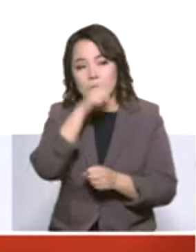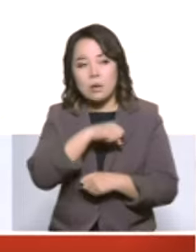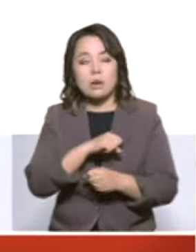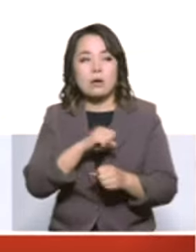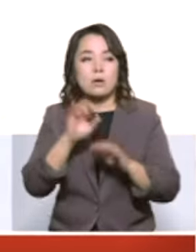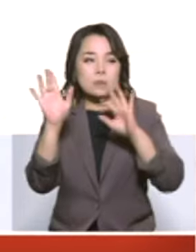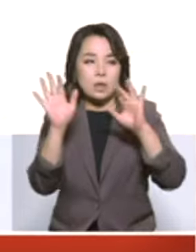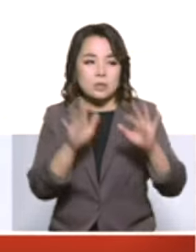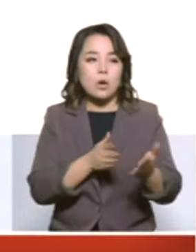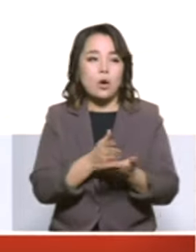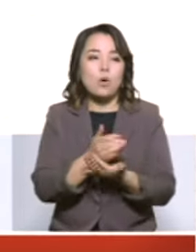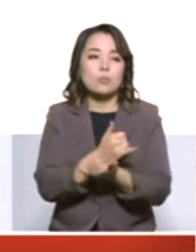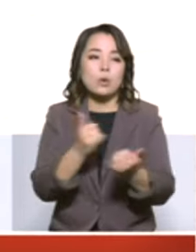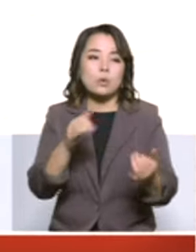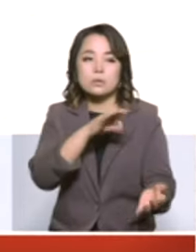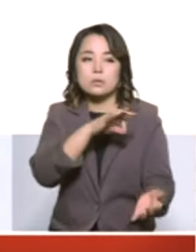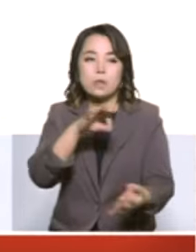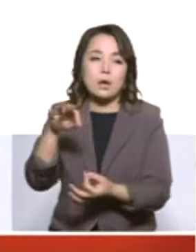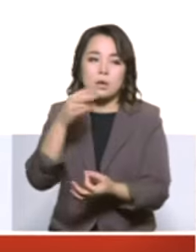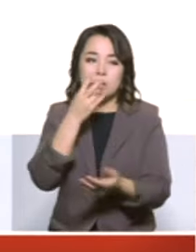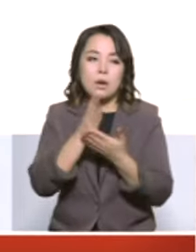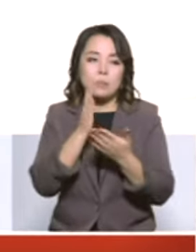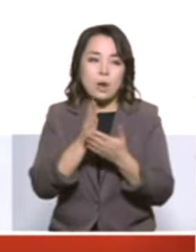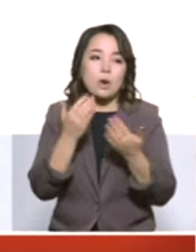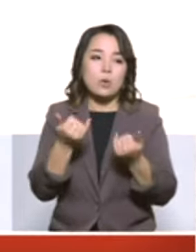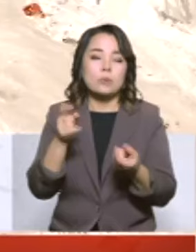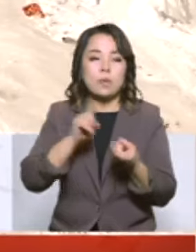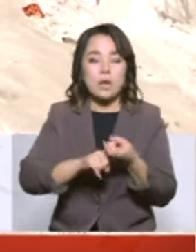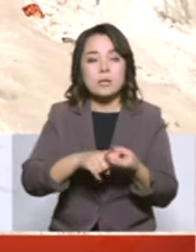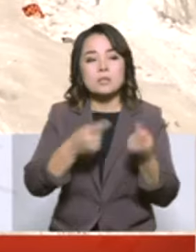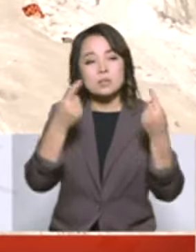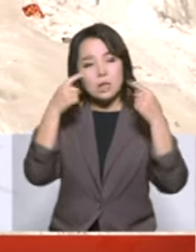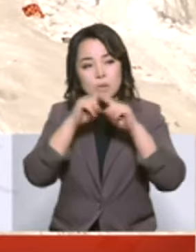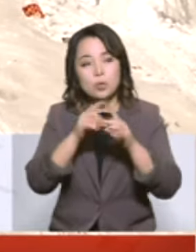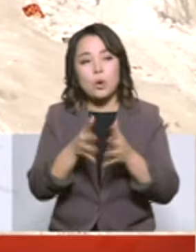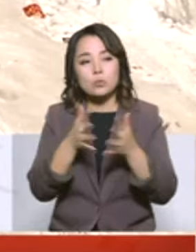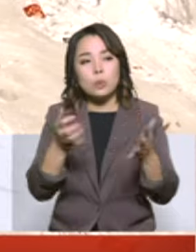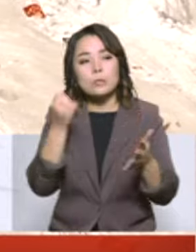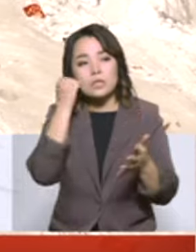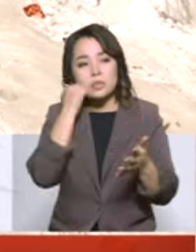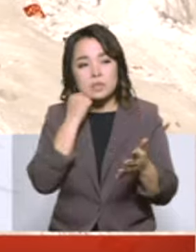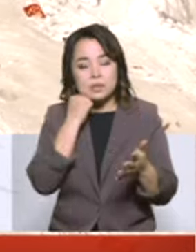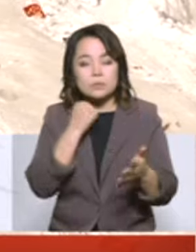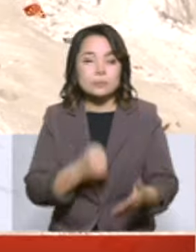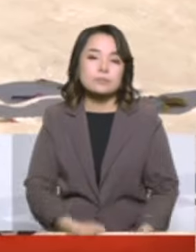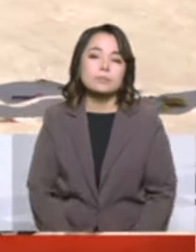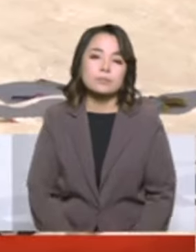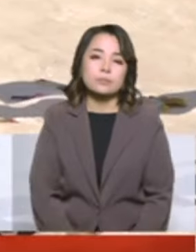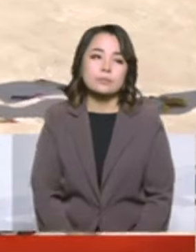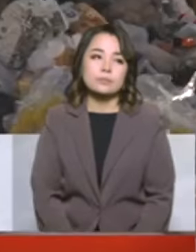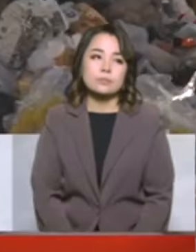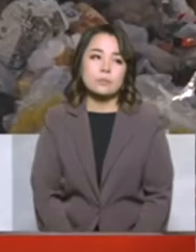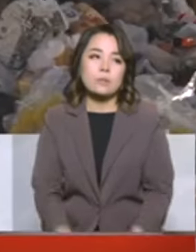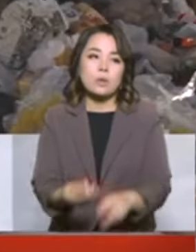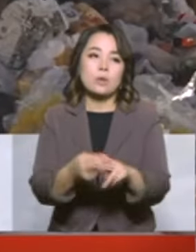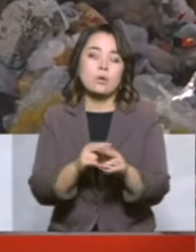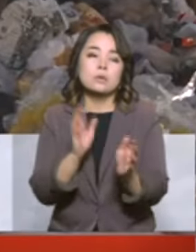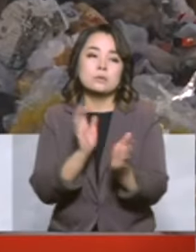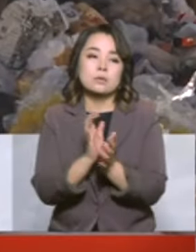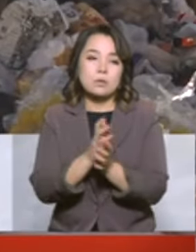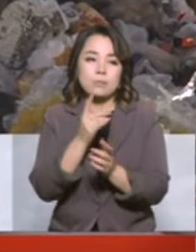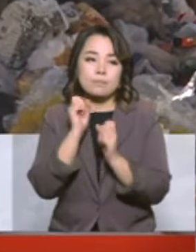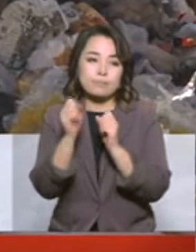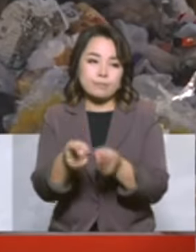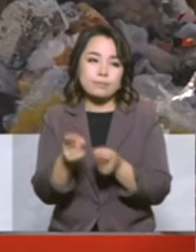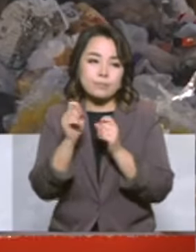коммуналдық қызметтің жұмысы тұралап қалғанын айтады. Оған қоса техниканың көбі ескі. Білмеймін, қоқсық міне қыстай